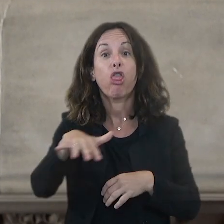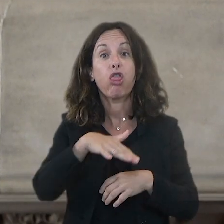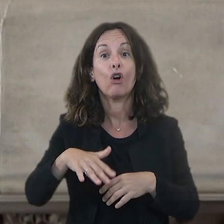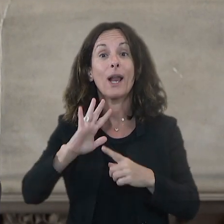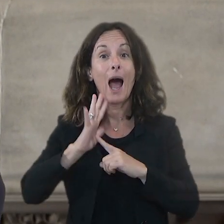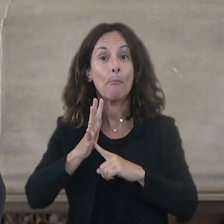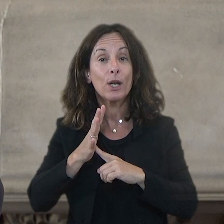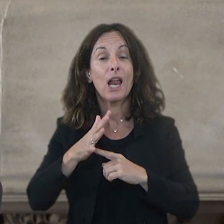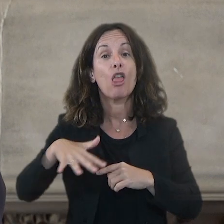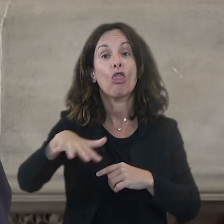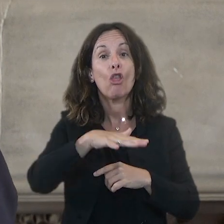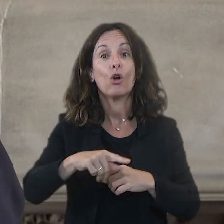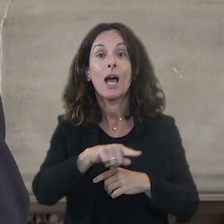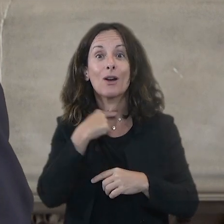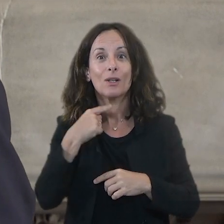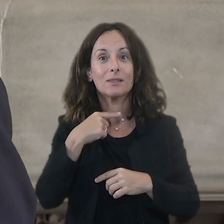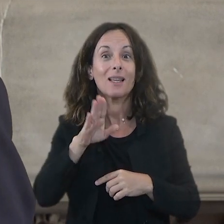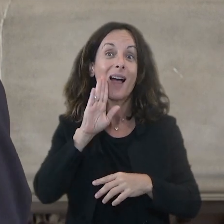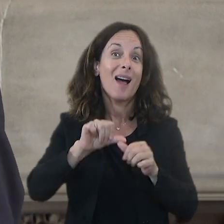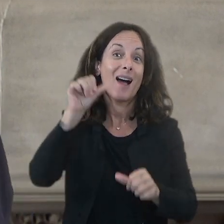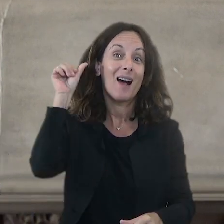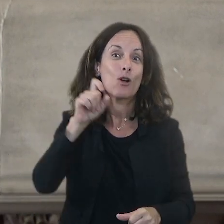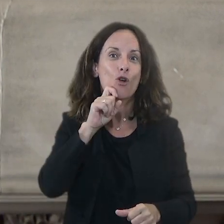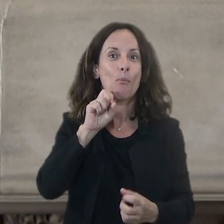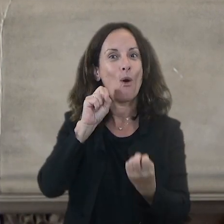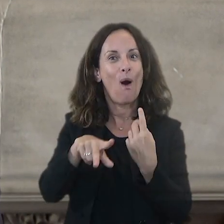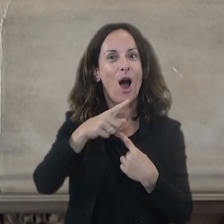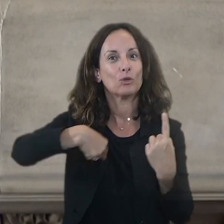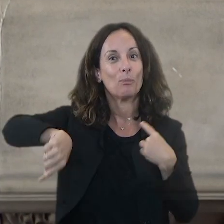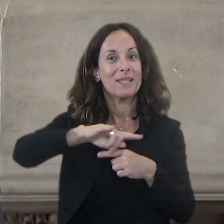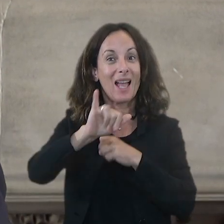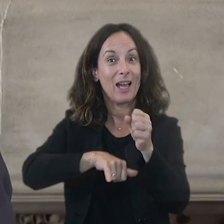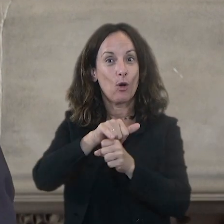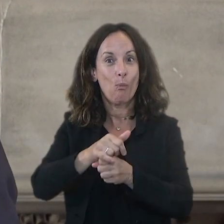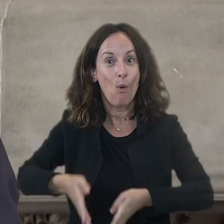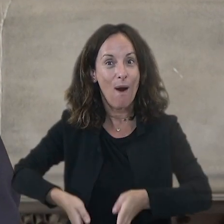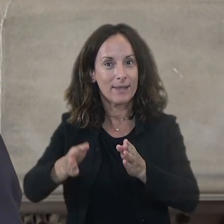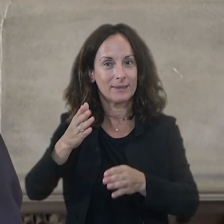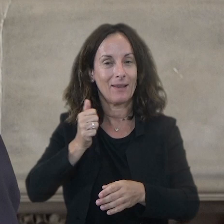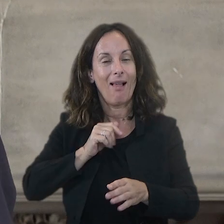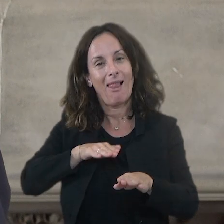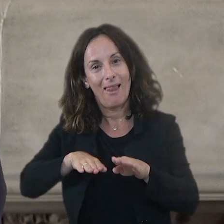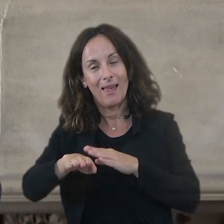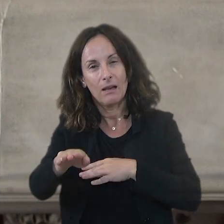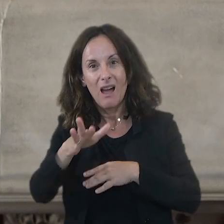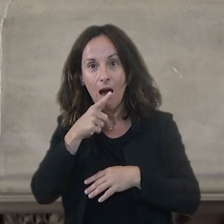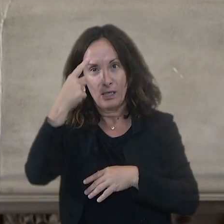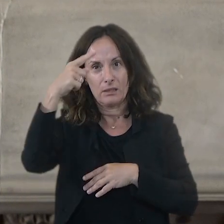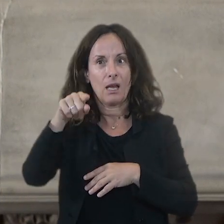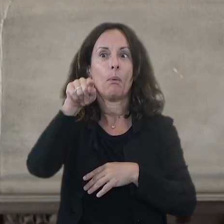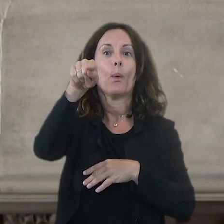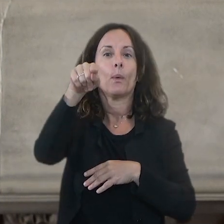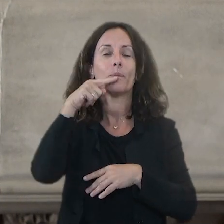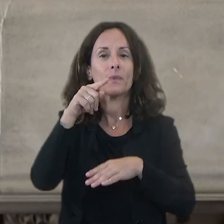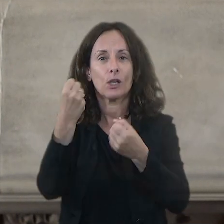de vehicles que entren per la zona del Molinar i del Coll d'en Rabassa, que antes ho feien per l'autopista de l'aeroport i que en aquests moments, per